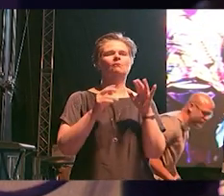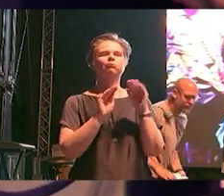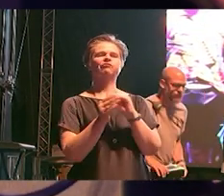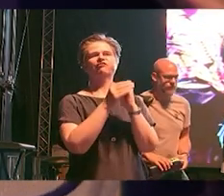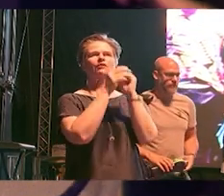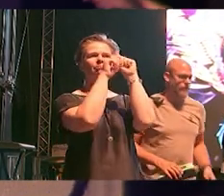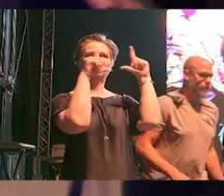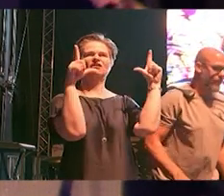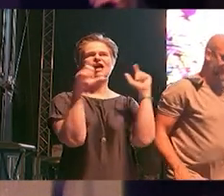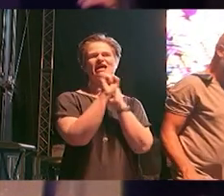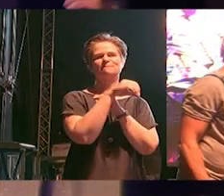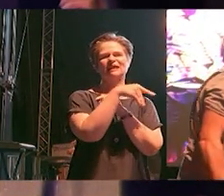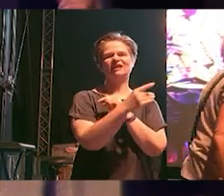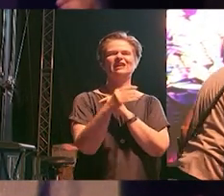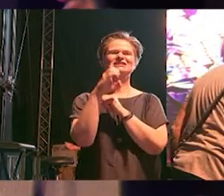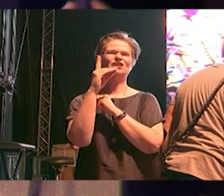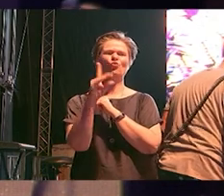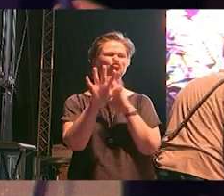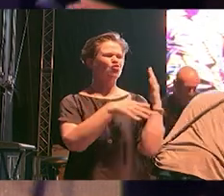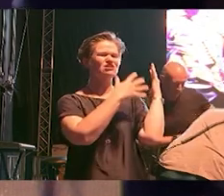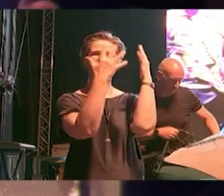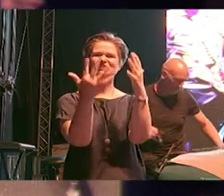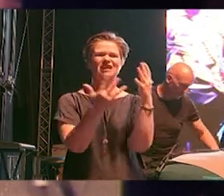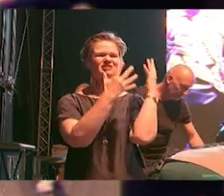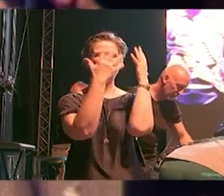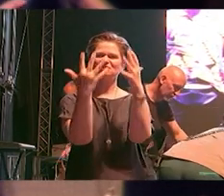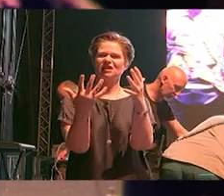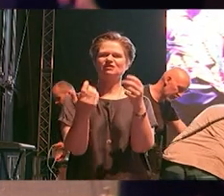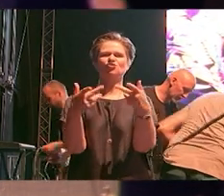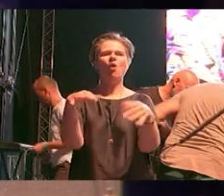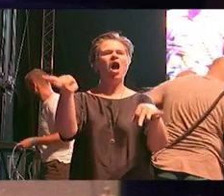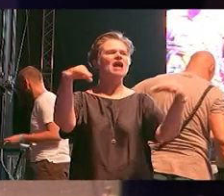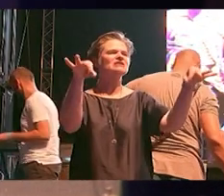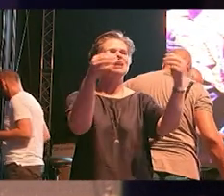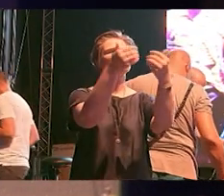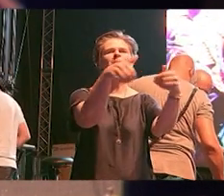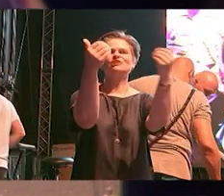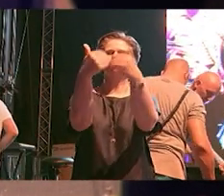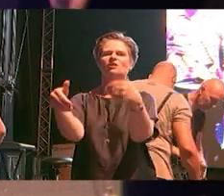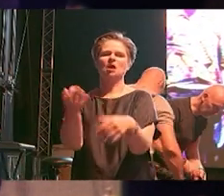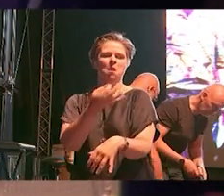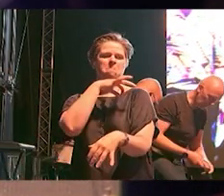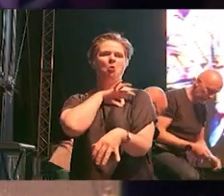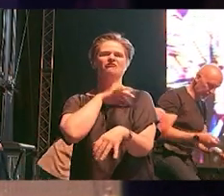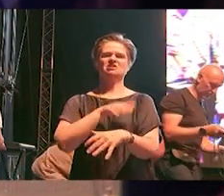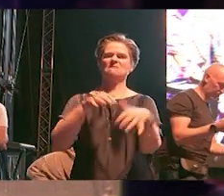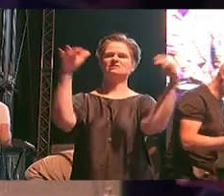SPD oder CDU, die seit Jahrzehnten eine Politik betreiben, die zu Vereinzelung, Spaltung und Profitmaximierung